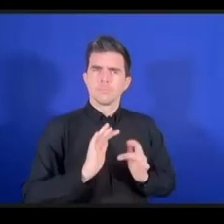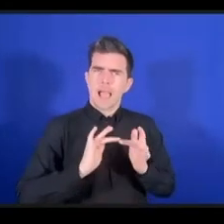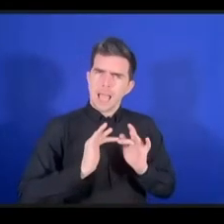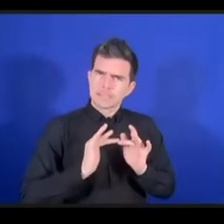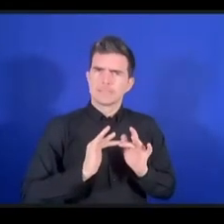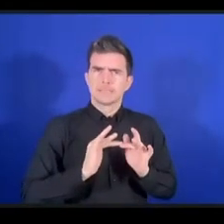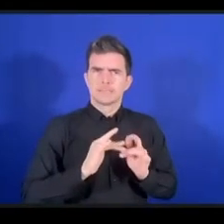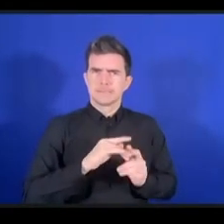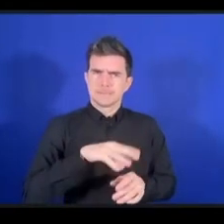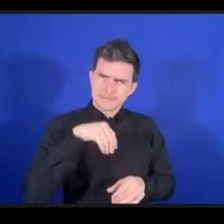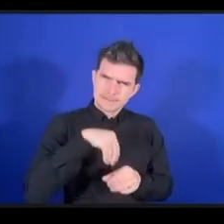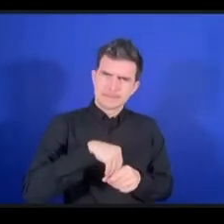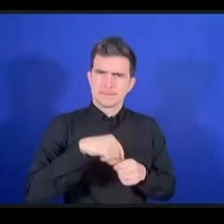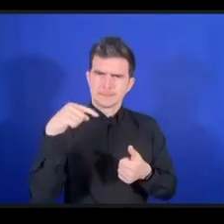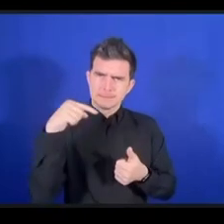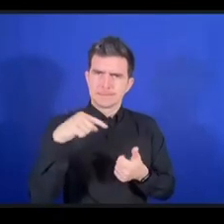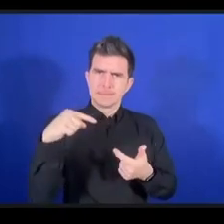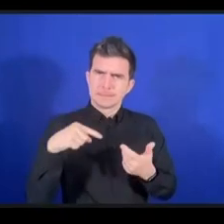盟。